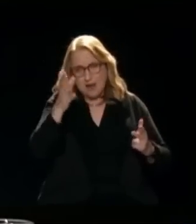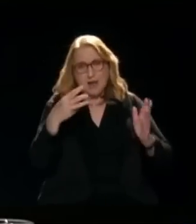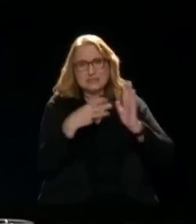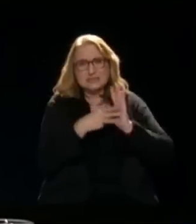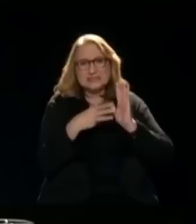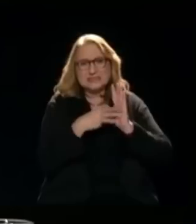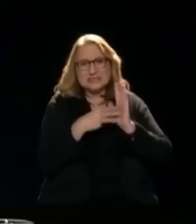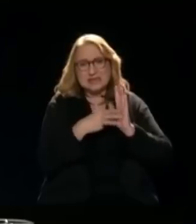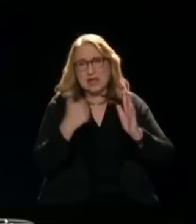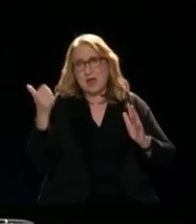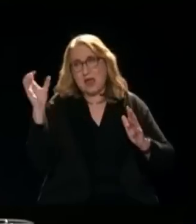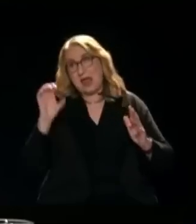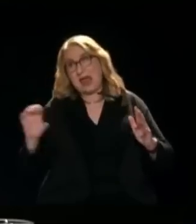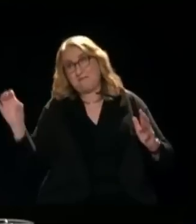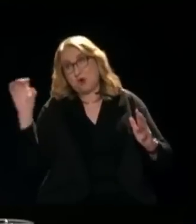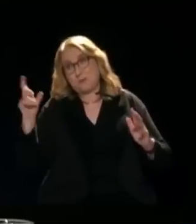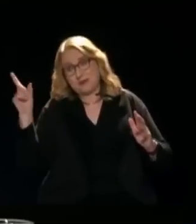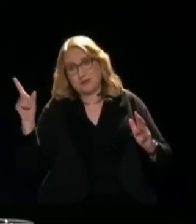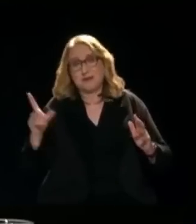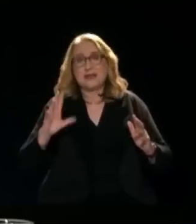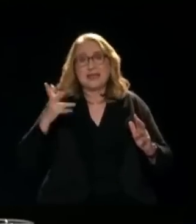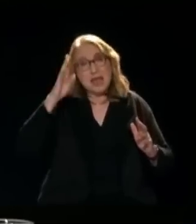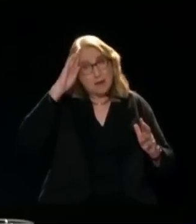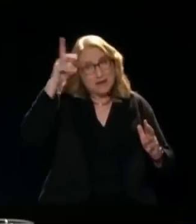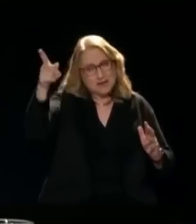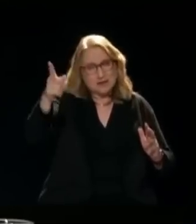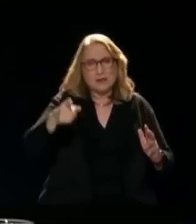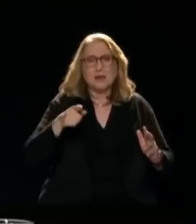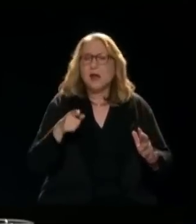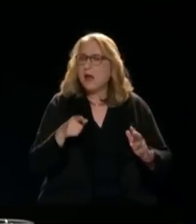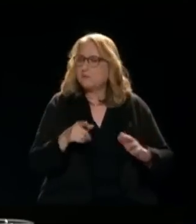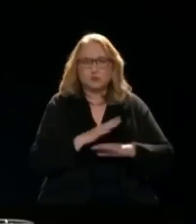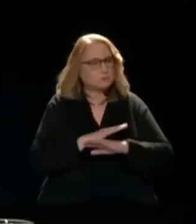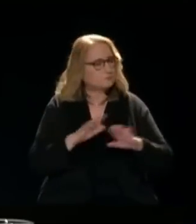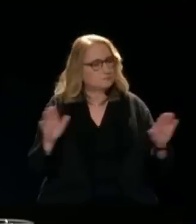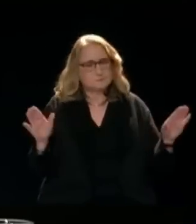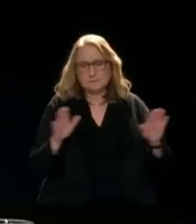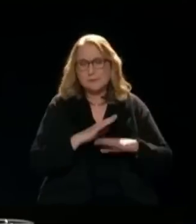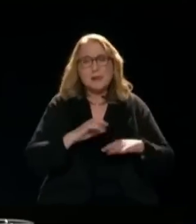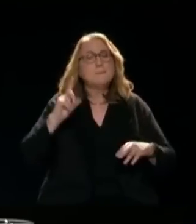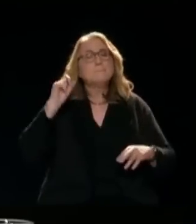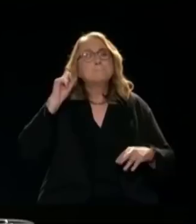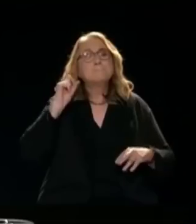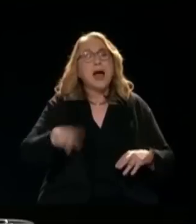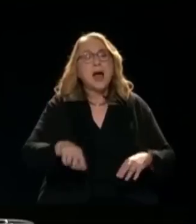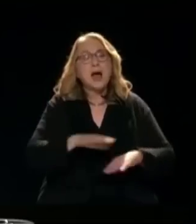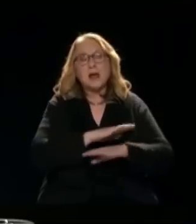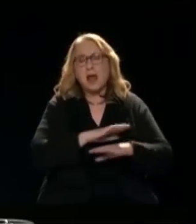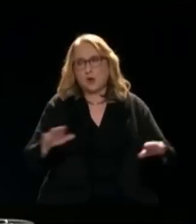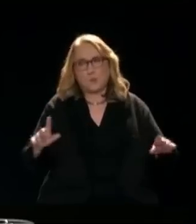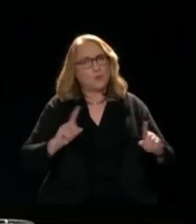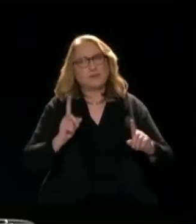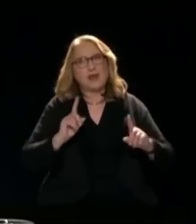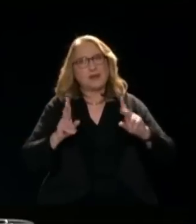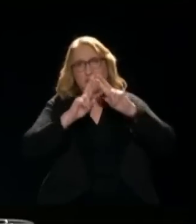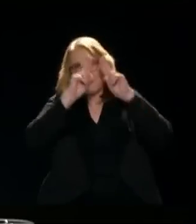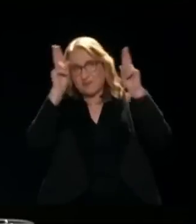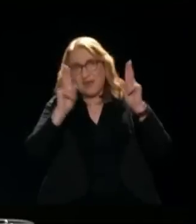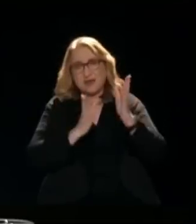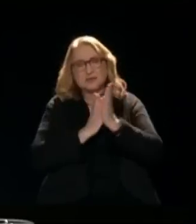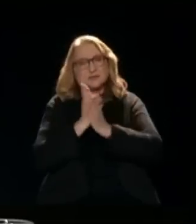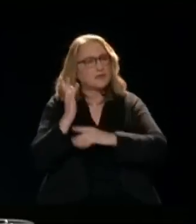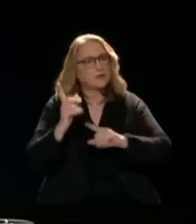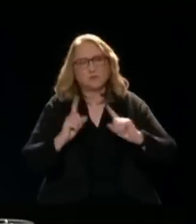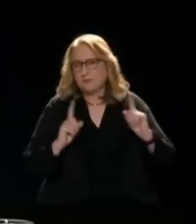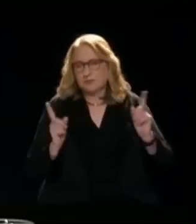την Ευρωπαϊκή Ένωση είτε από τις ΗΠΑ, είναι καθόλου παράνομες, αντίκειται στο διεθνές ανθρωπιστικό δίκαιο και επομένως